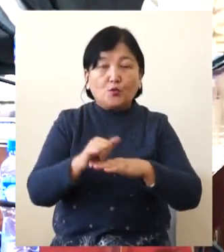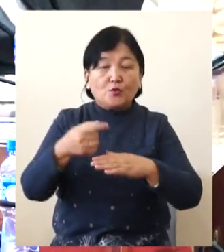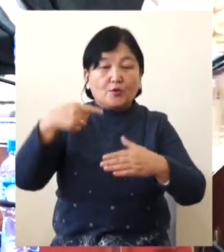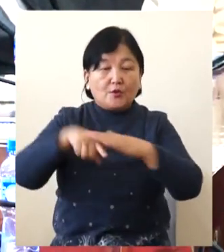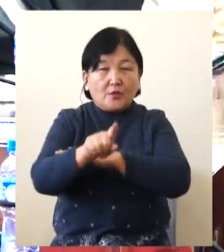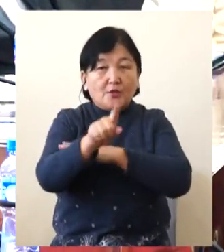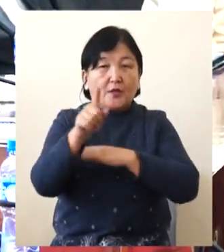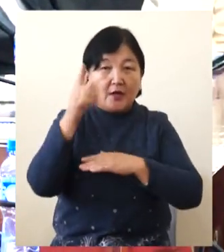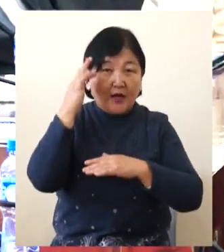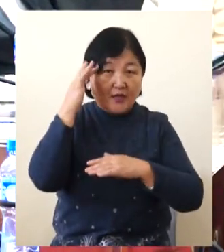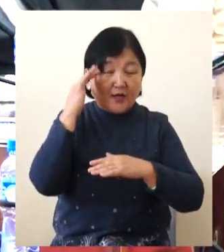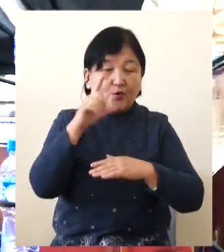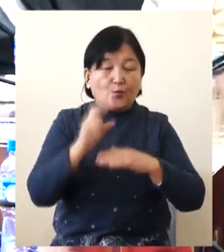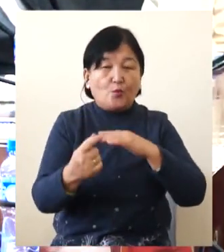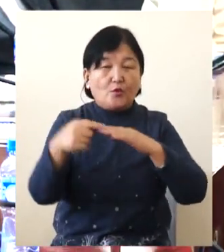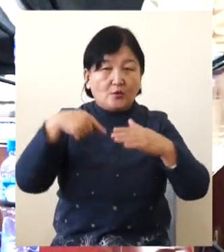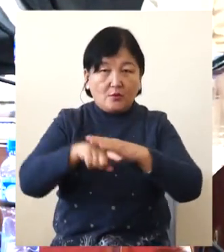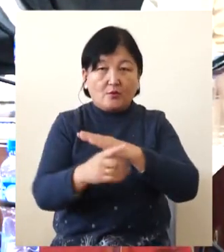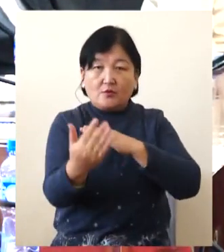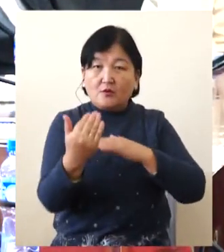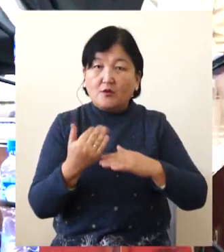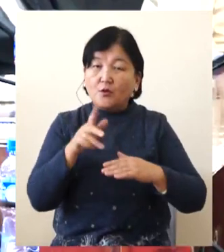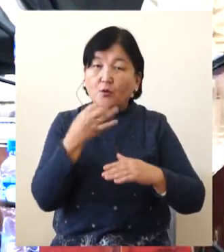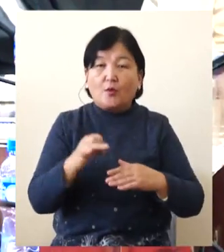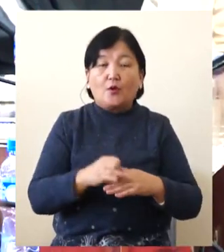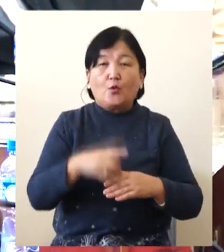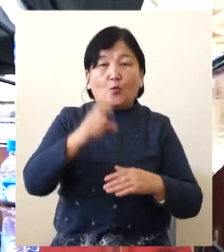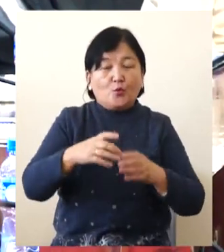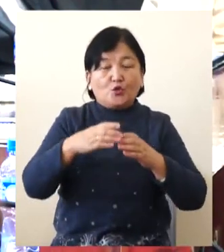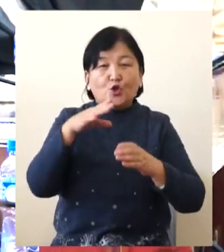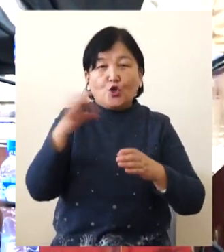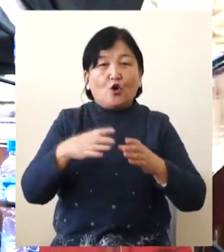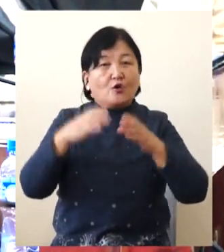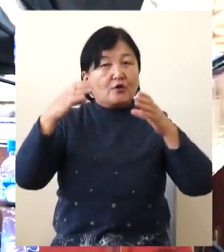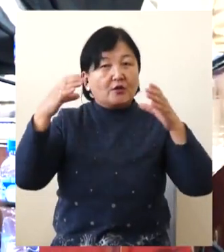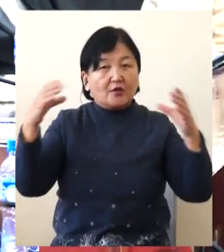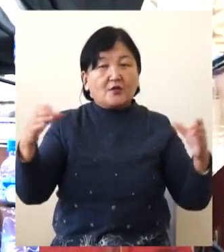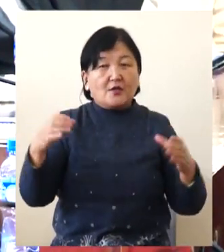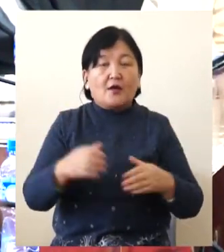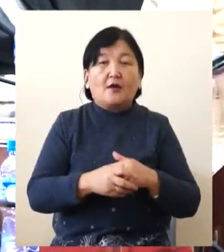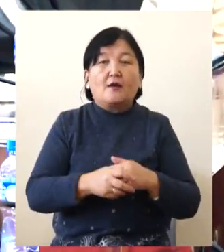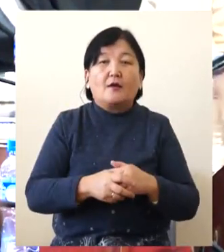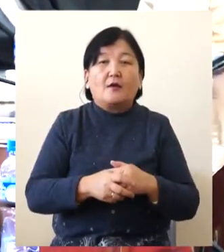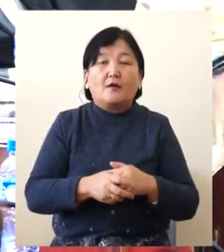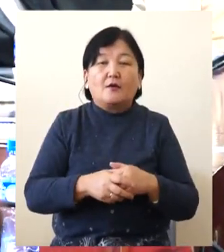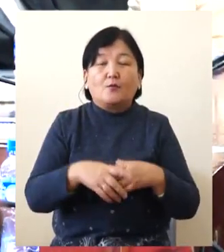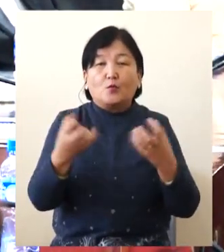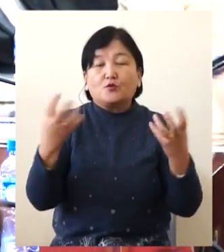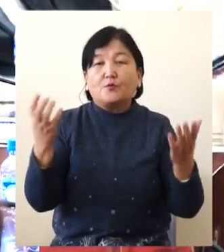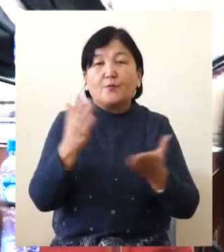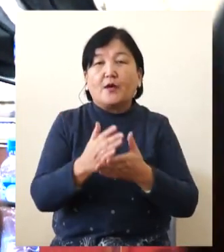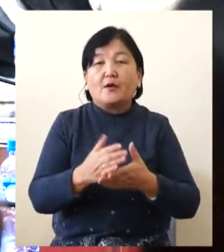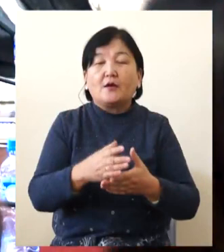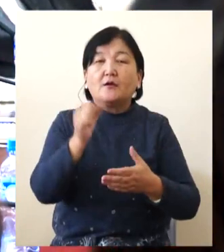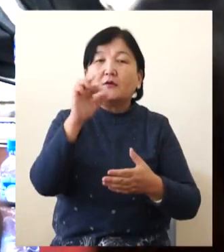цагаач хийгээд бол энэ дээр бол хамгийн өнсөөр бол хамгийн ихдээ процентаас авах хүмүүсийг өөрөөс өөр болж байгаа.